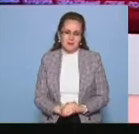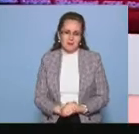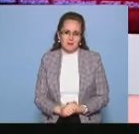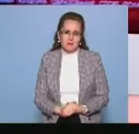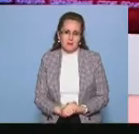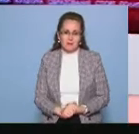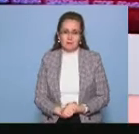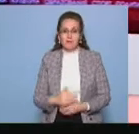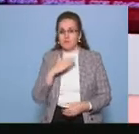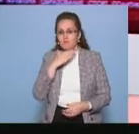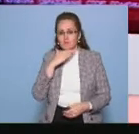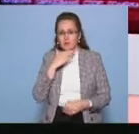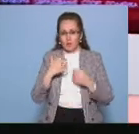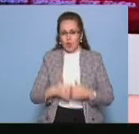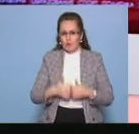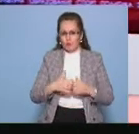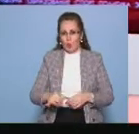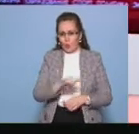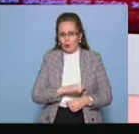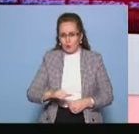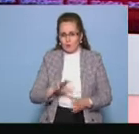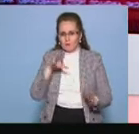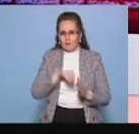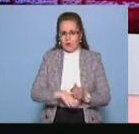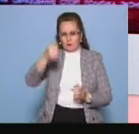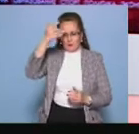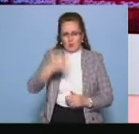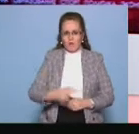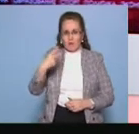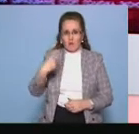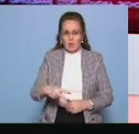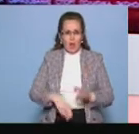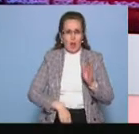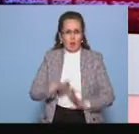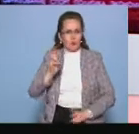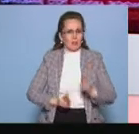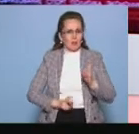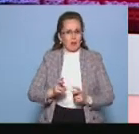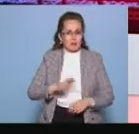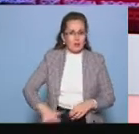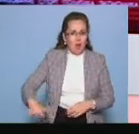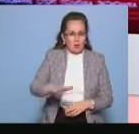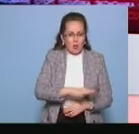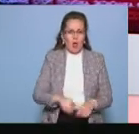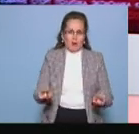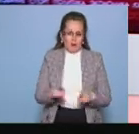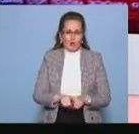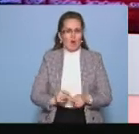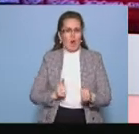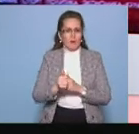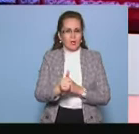Мясная промышленность Удмуртии вошла в двадцатку лучших предприятий страны. Также Удмуртия в лидерах по Приволжскому округу по производству